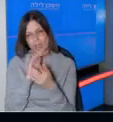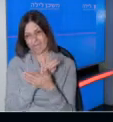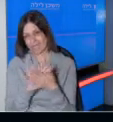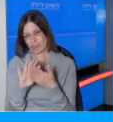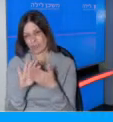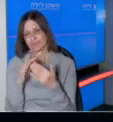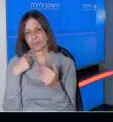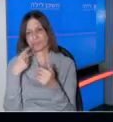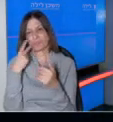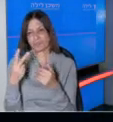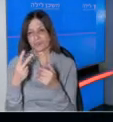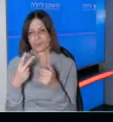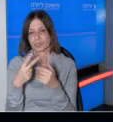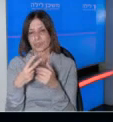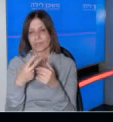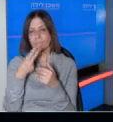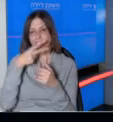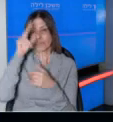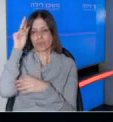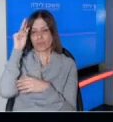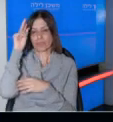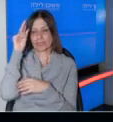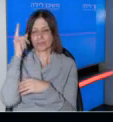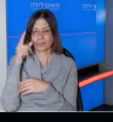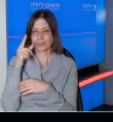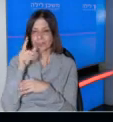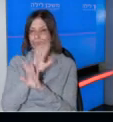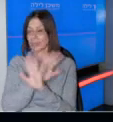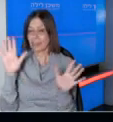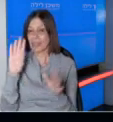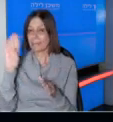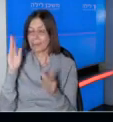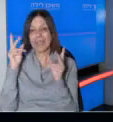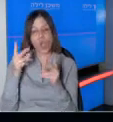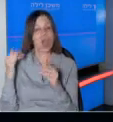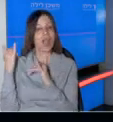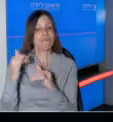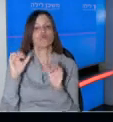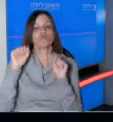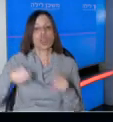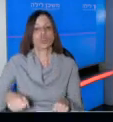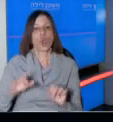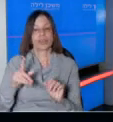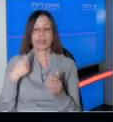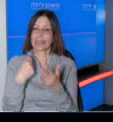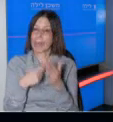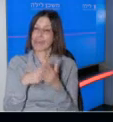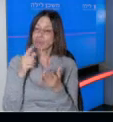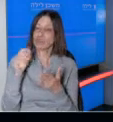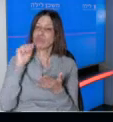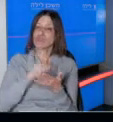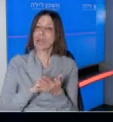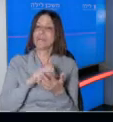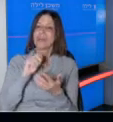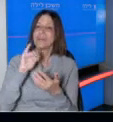בצד הפשטני, אנחנו רואים שבעצם הליכוד, בלי נתניהו, יכול להביא שלטון, והמחיר שהוא משלם ניר